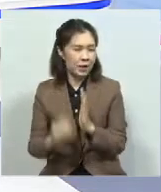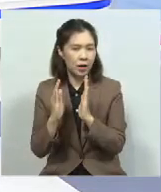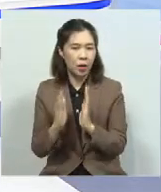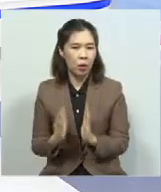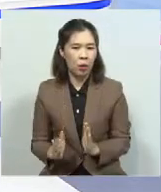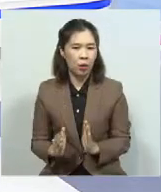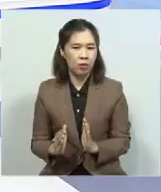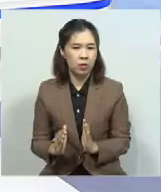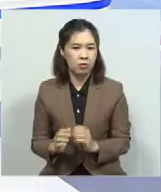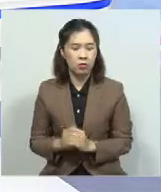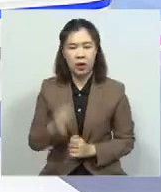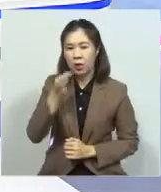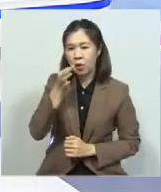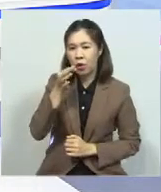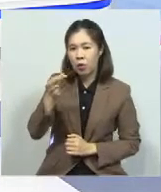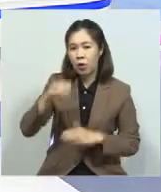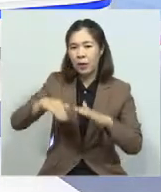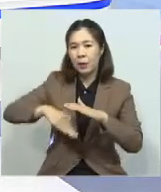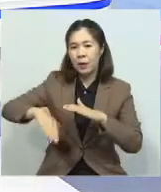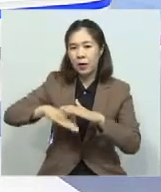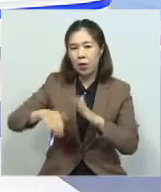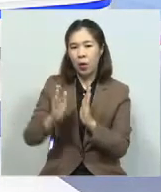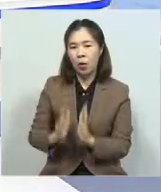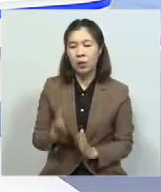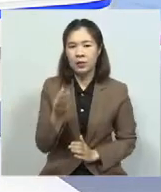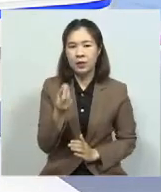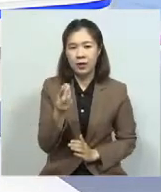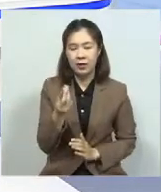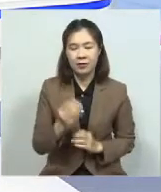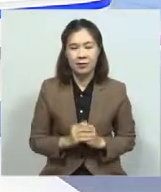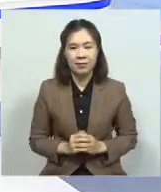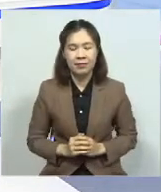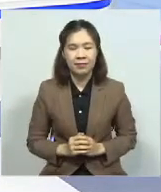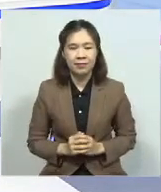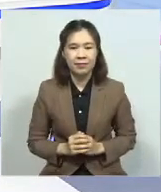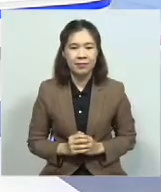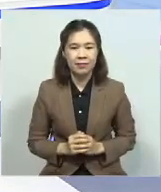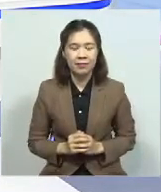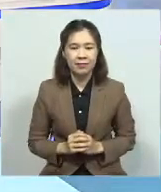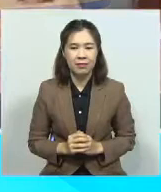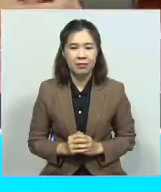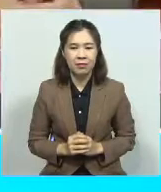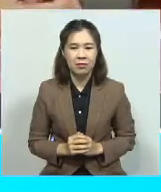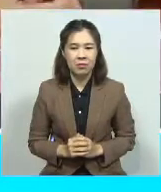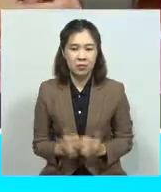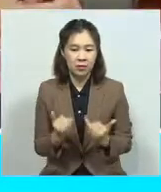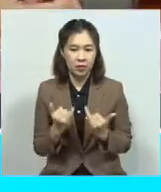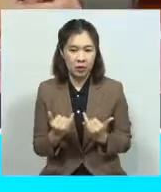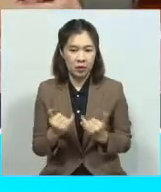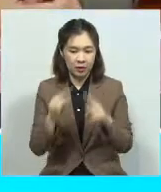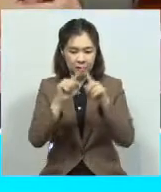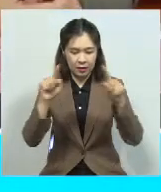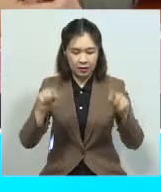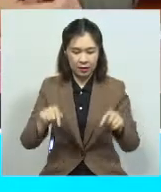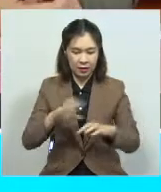และก็การแก้แจ้งข้อกล่าวหาในเบื้องต้นแจ้งไปทั้งหมดกี่คนแล้วครับท่าน ขณะนี้เราขออนุมัติศาลออกหมายจับทั้ง